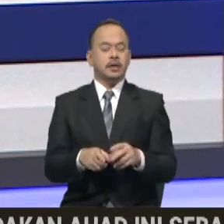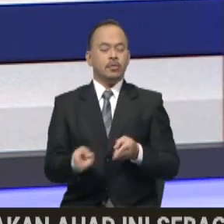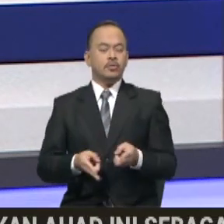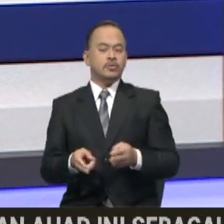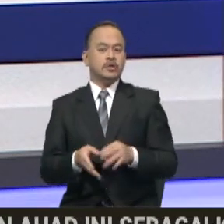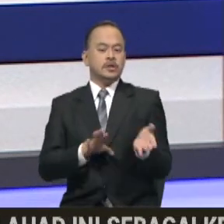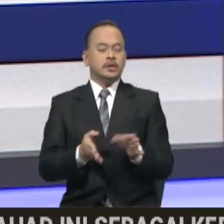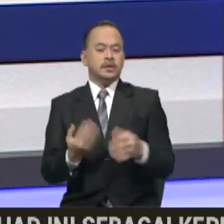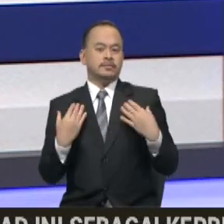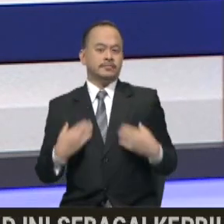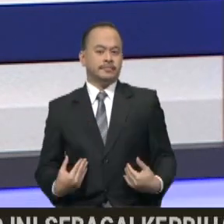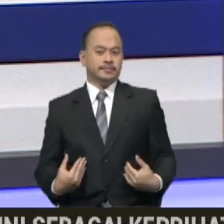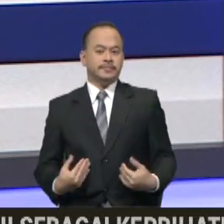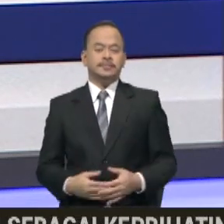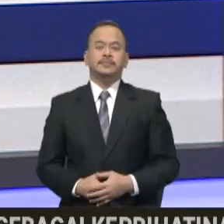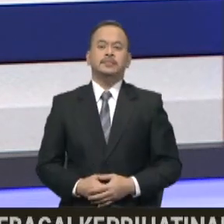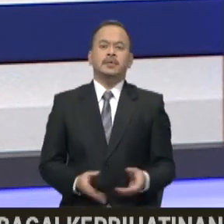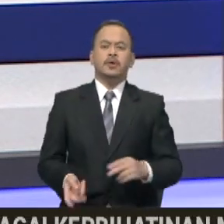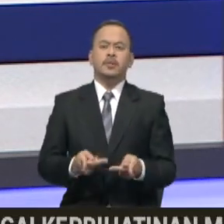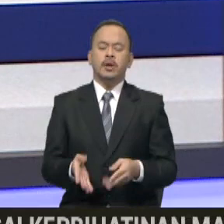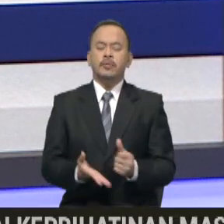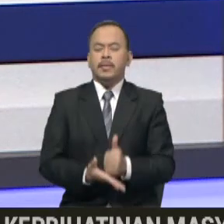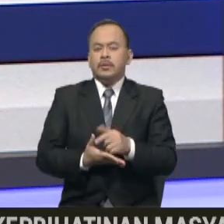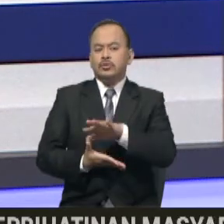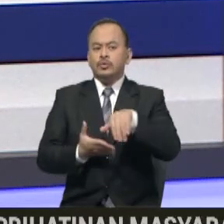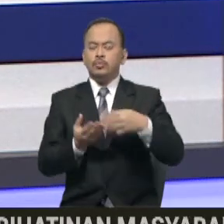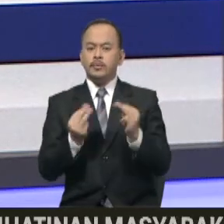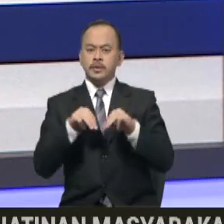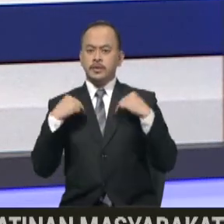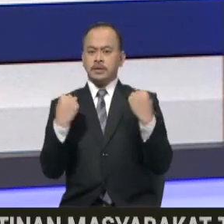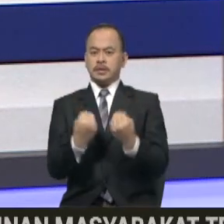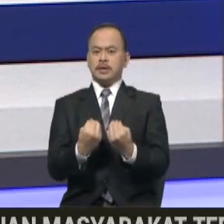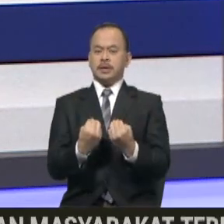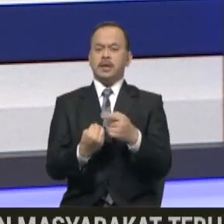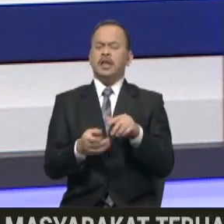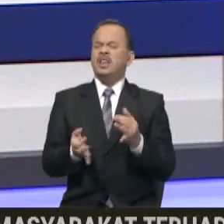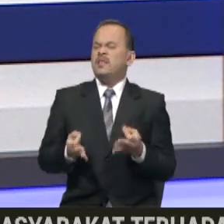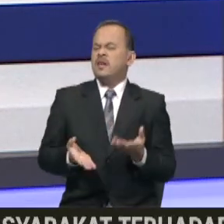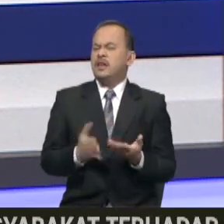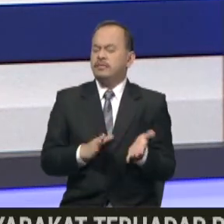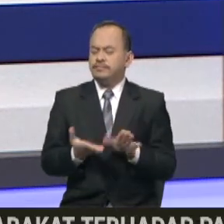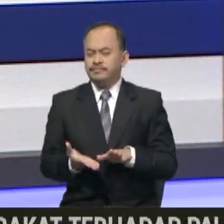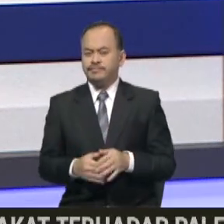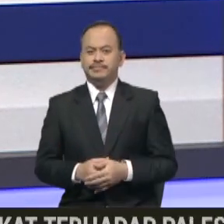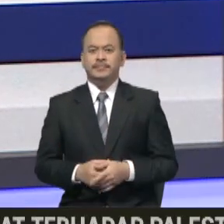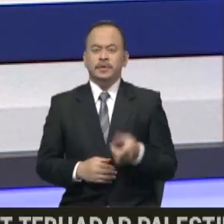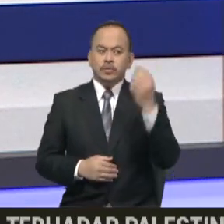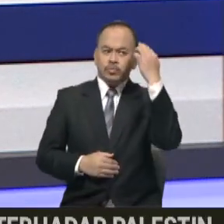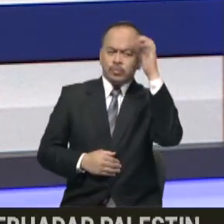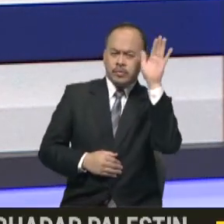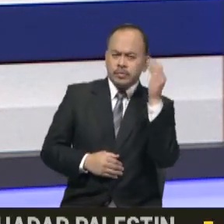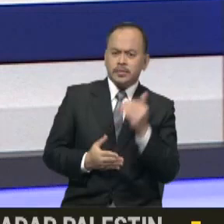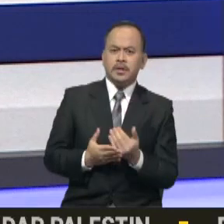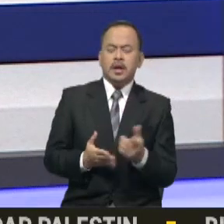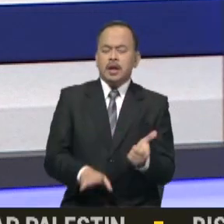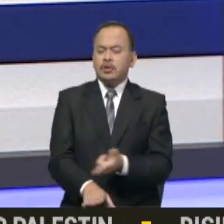jenazah. Perkhidmatan yang ditawarkan juga boleh membantu masyarakat sekeliling jika ada berlakunya kematian. Untuk mengetahui